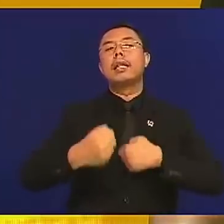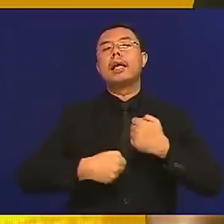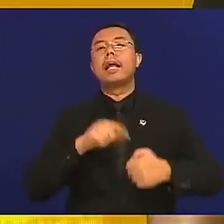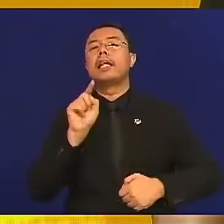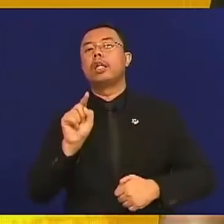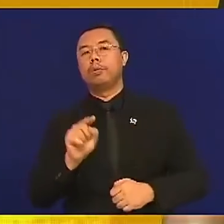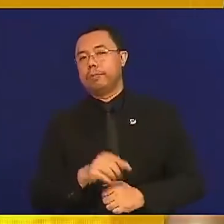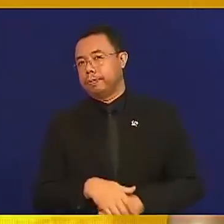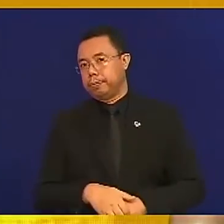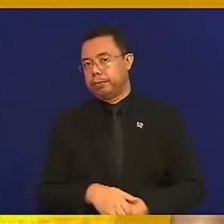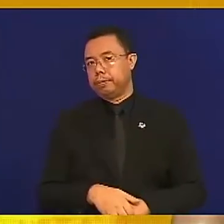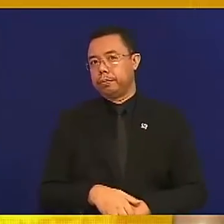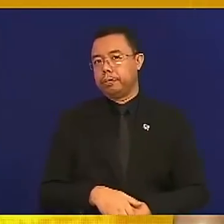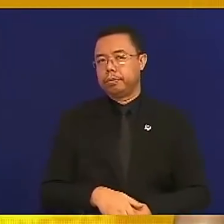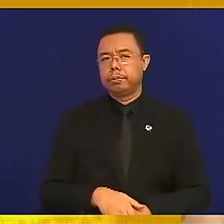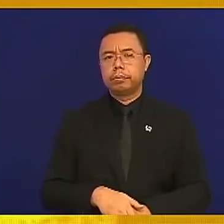kegiatan-kegiatan tersebut.